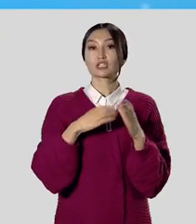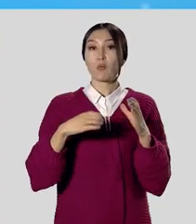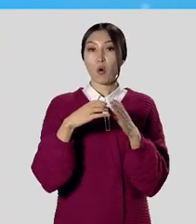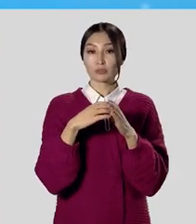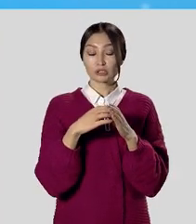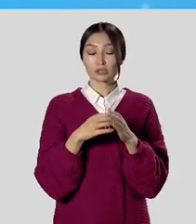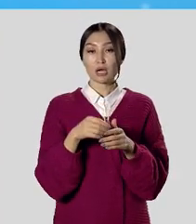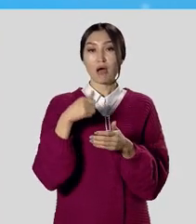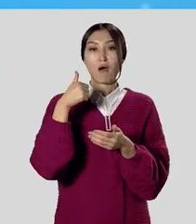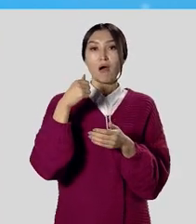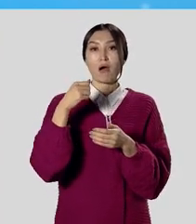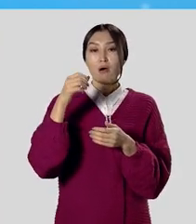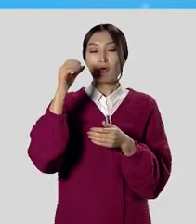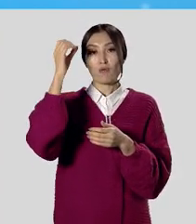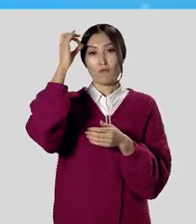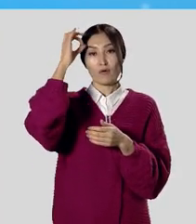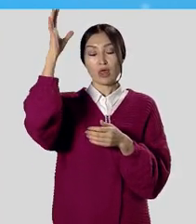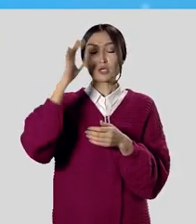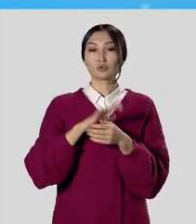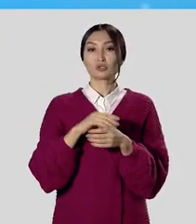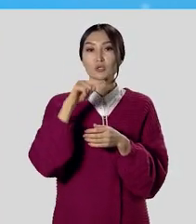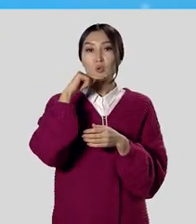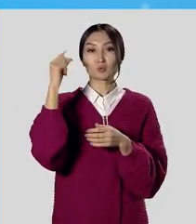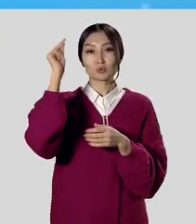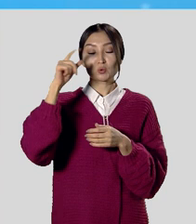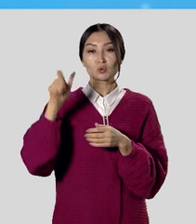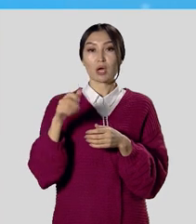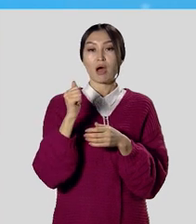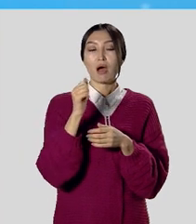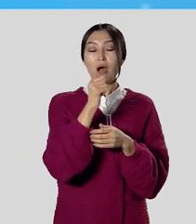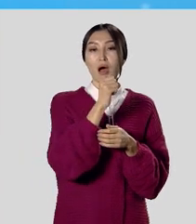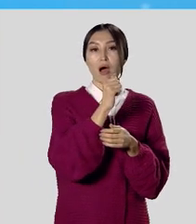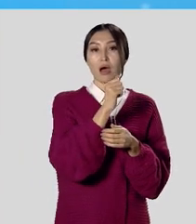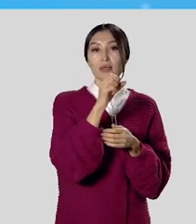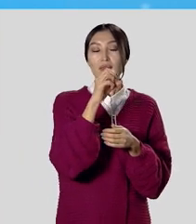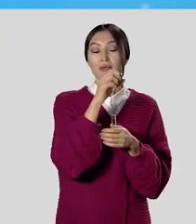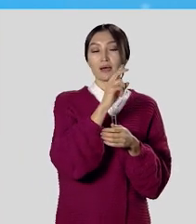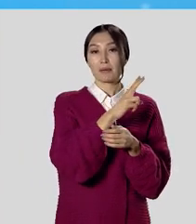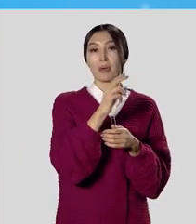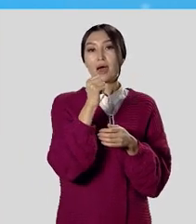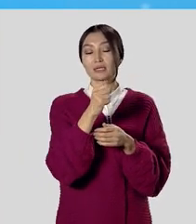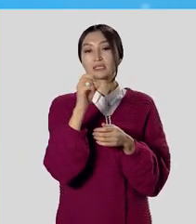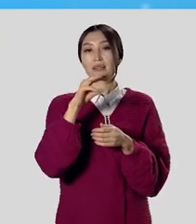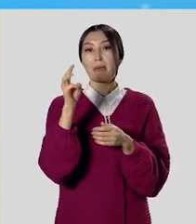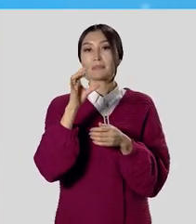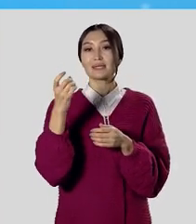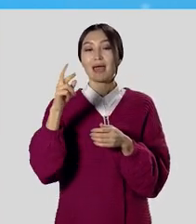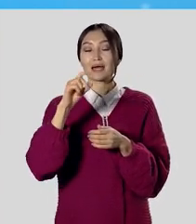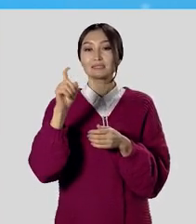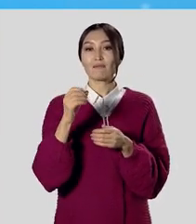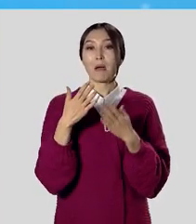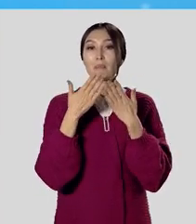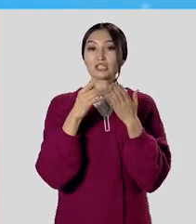обществе выдающийся русский ученый Климент Аркадьевич Тимирязев прочитал лекцию